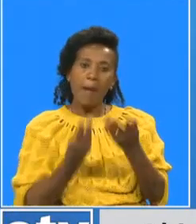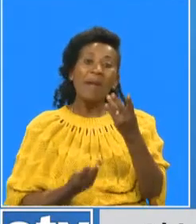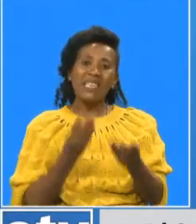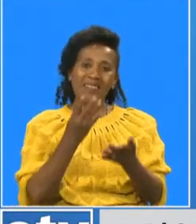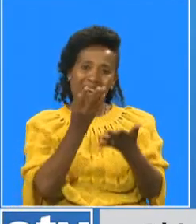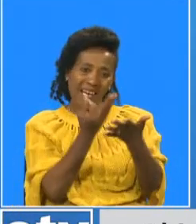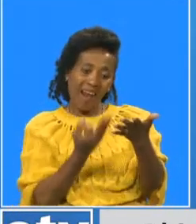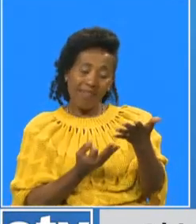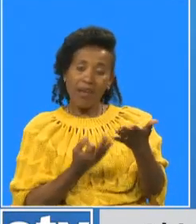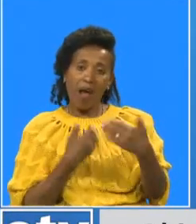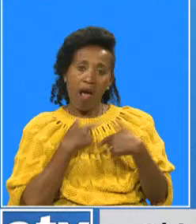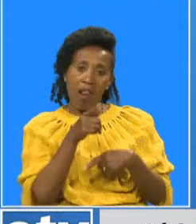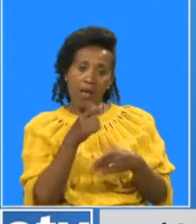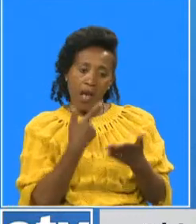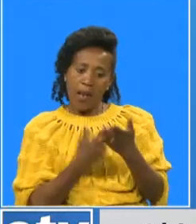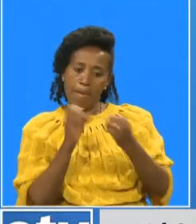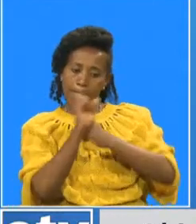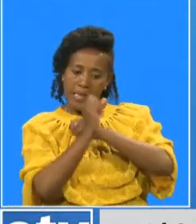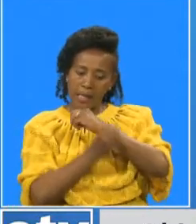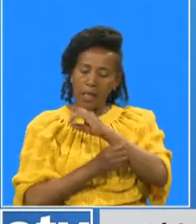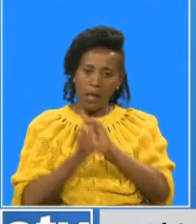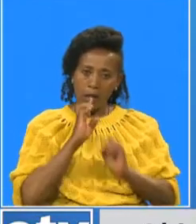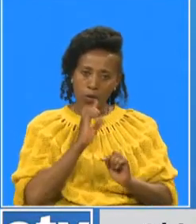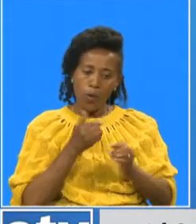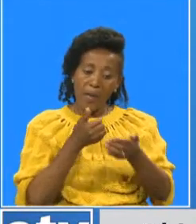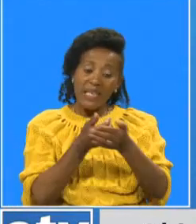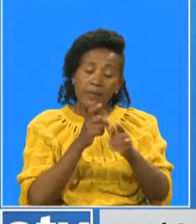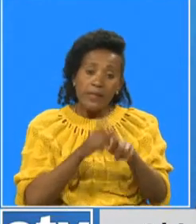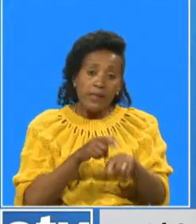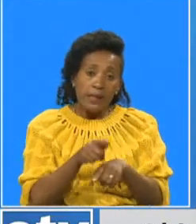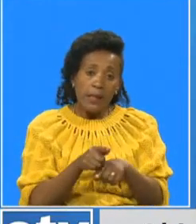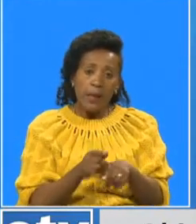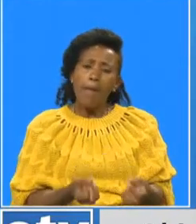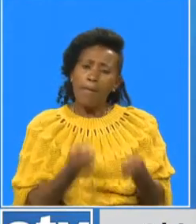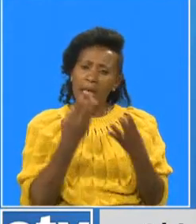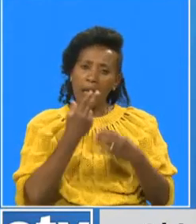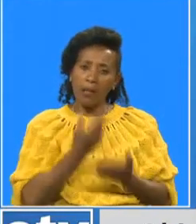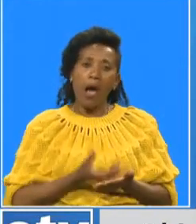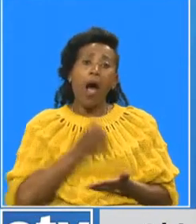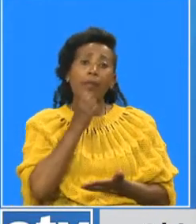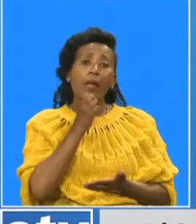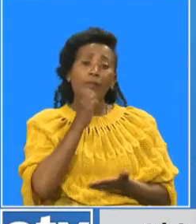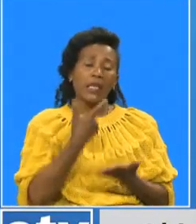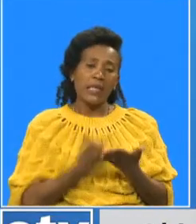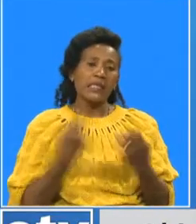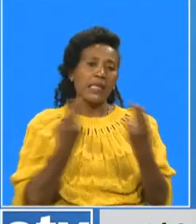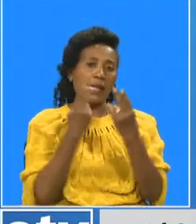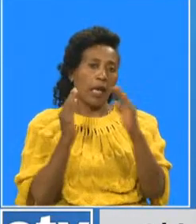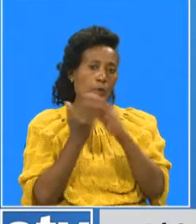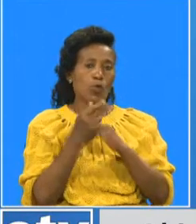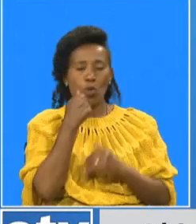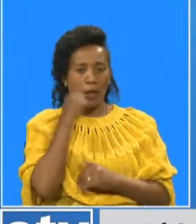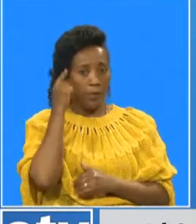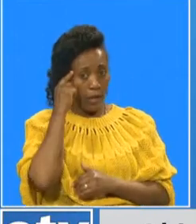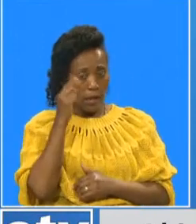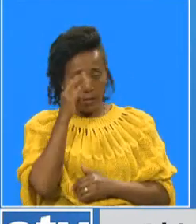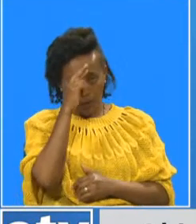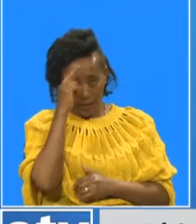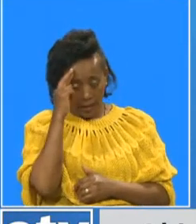የማስበው ያንን መሰረት አድርጎ በቅርብ ጊዜ በጣም በርካታ ባለሀብቶች እንደውም የዚህ ተጠቃሚ ይሆናሉ ብዬ ነው የማስበው